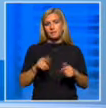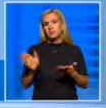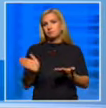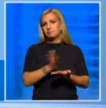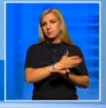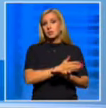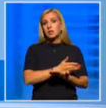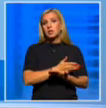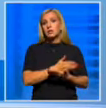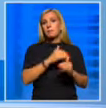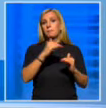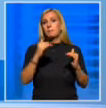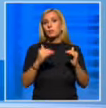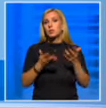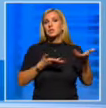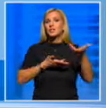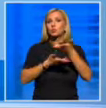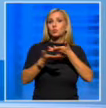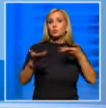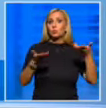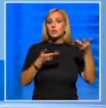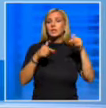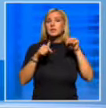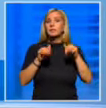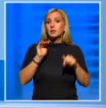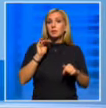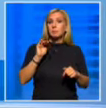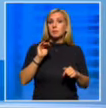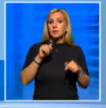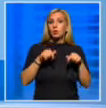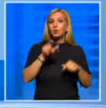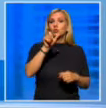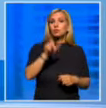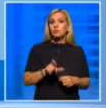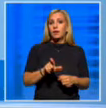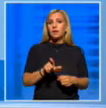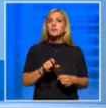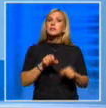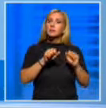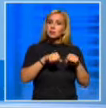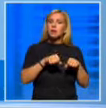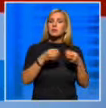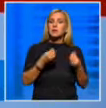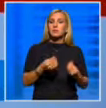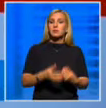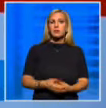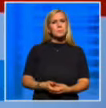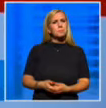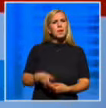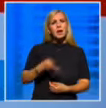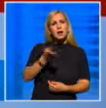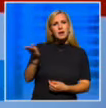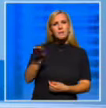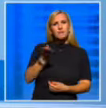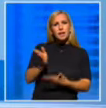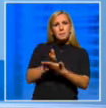изчезне от дискусията. Дискусията трябва да бъде та, този човек става, имаме му доверие. Но вие си нямате доверие помежду